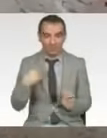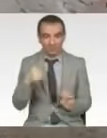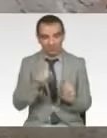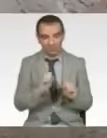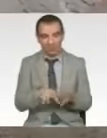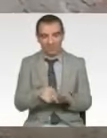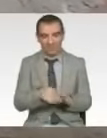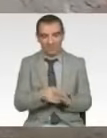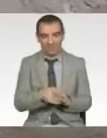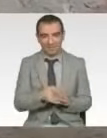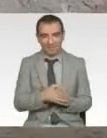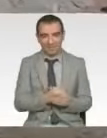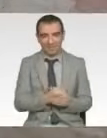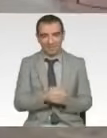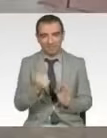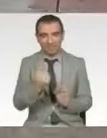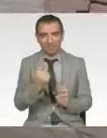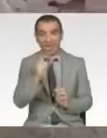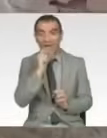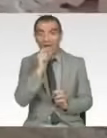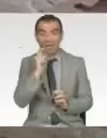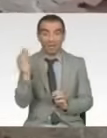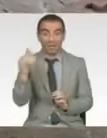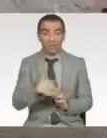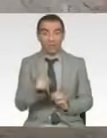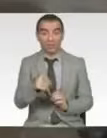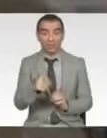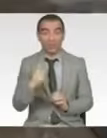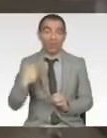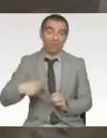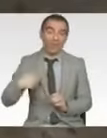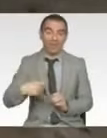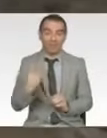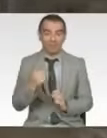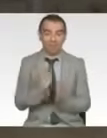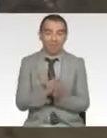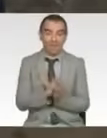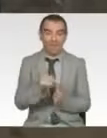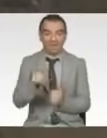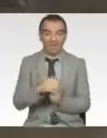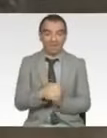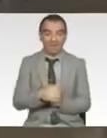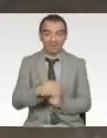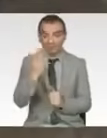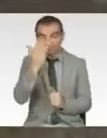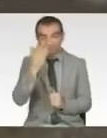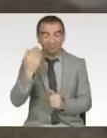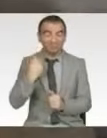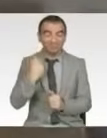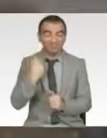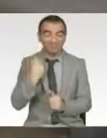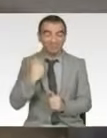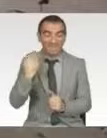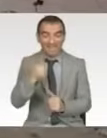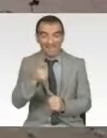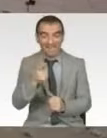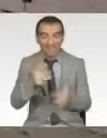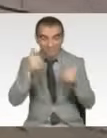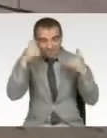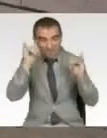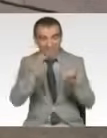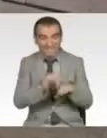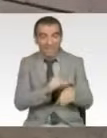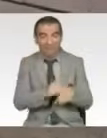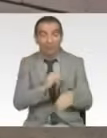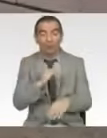zaman. Hatta bir tane süsüsü Ankara'da getirtmiştim. O kadar şey. Alişan minik kara kuzuyu sevmelere doyamadı. Çok